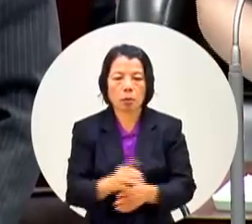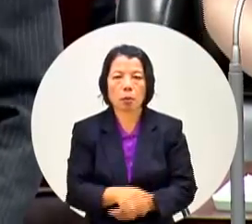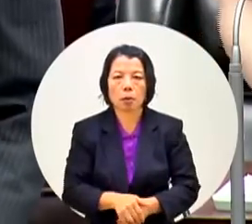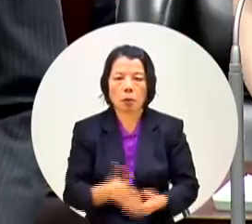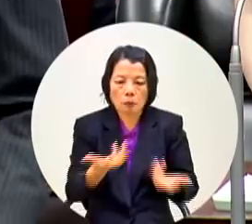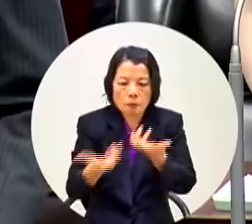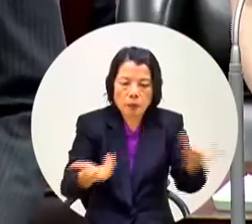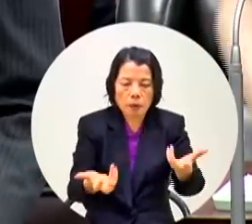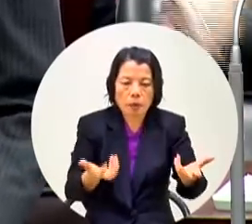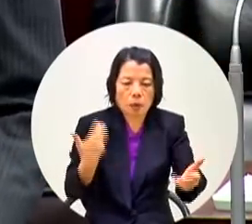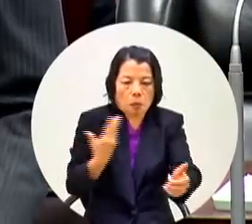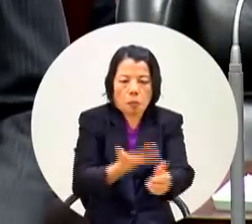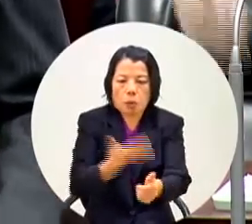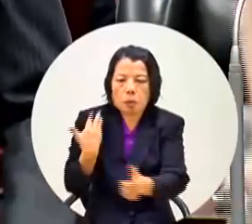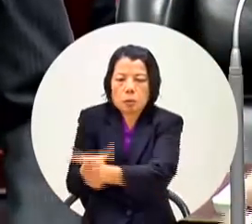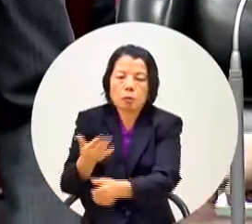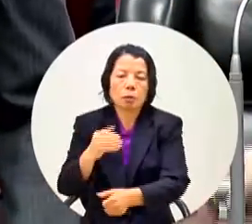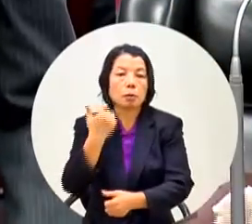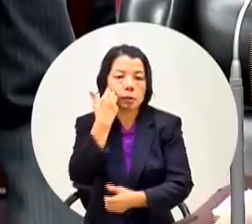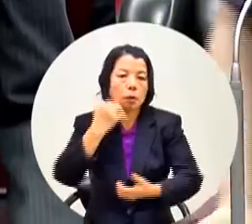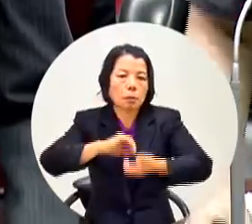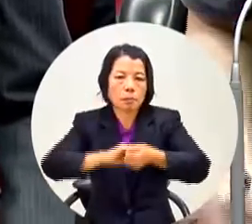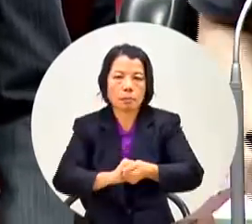的？哎，局长，